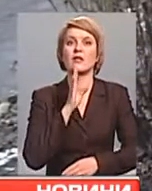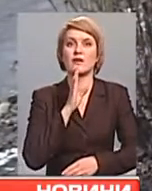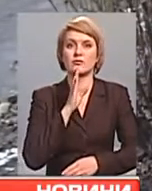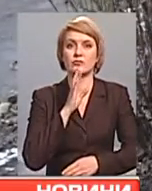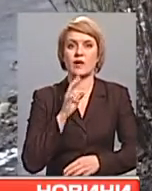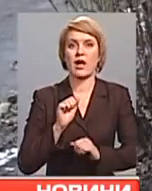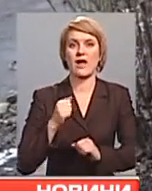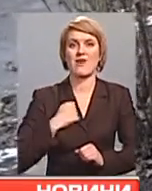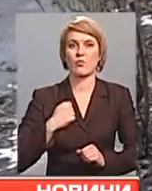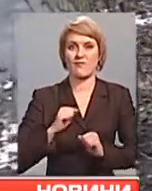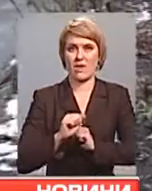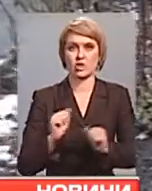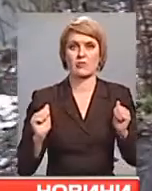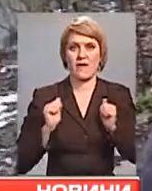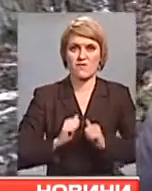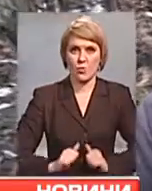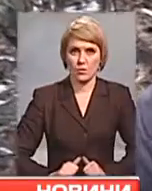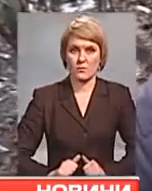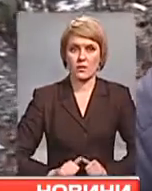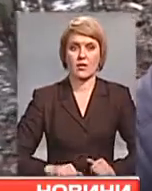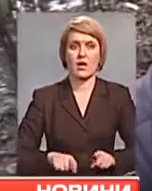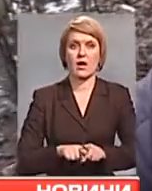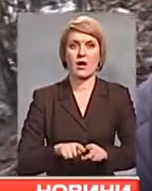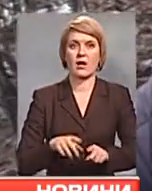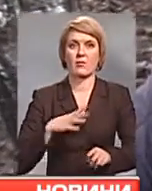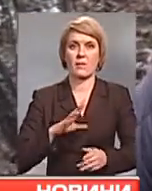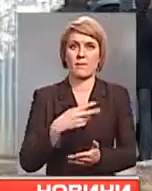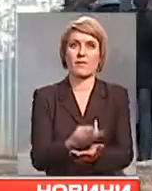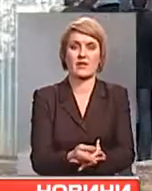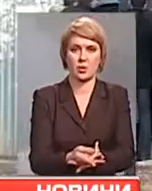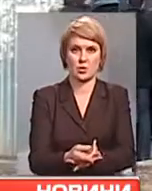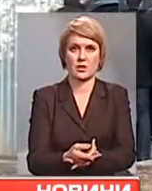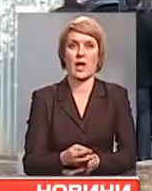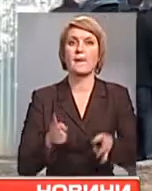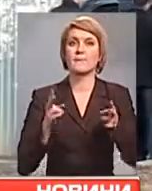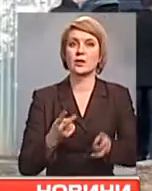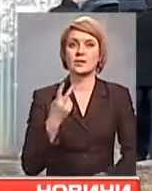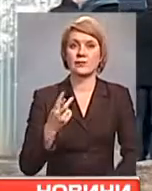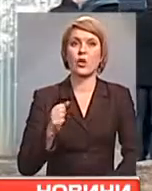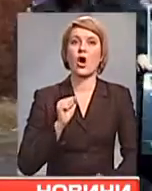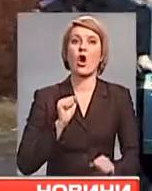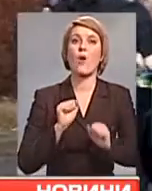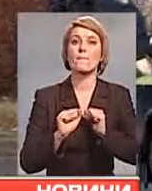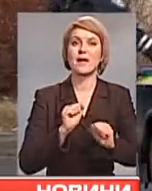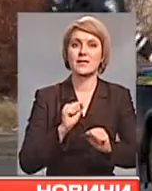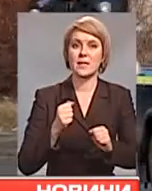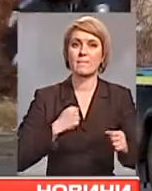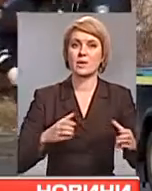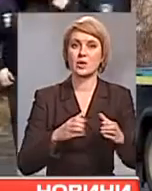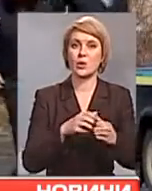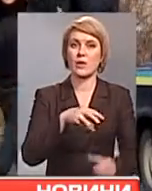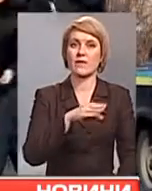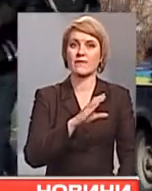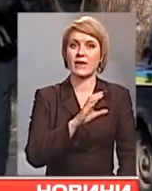теж в камуфляжній формі. Ну, вона так, якби наперед була перекинута. Постраждали двоє – командир батальйону МВ. З Слобожанщина